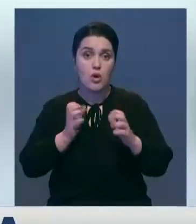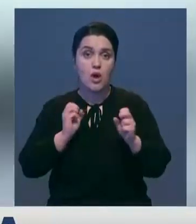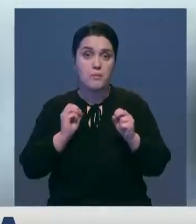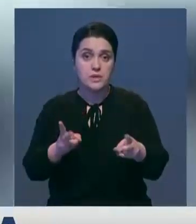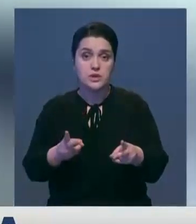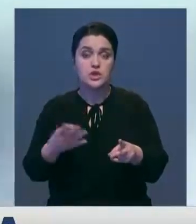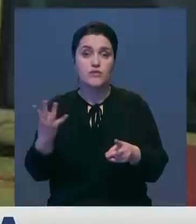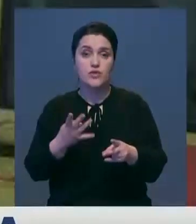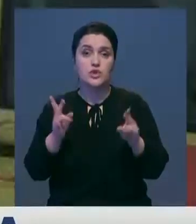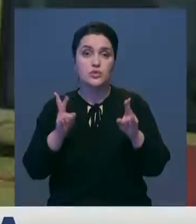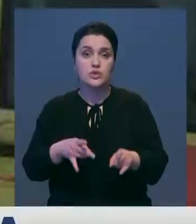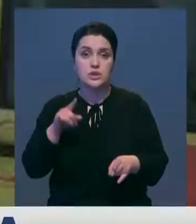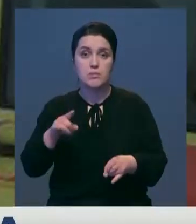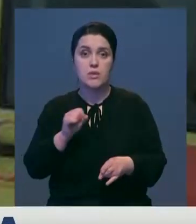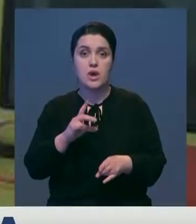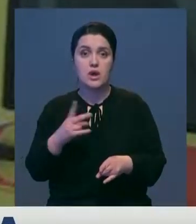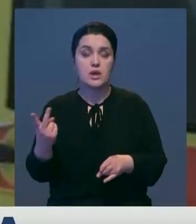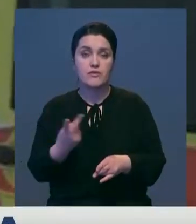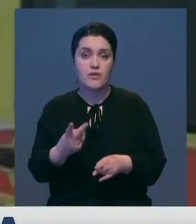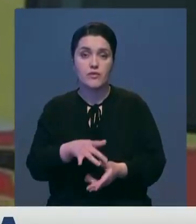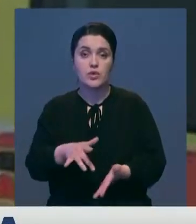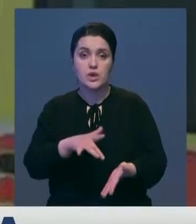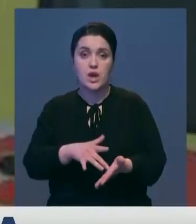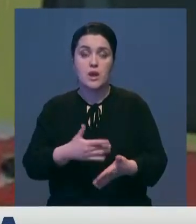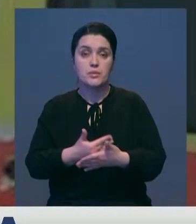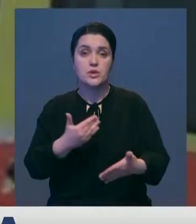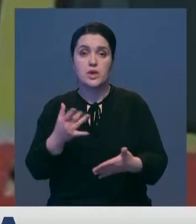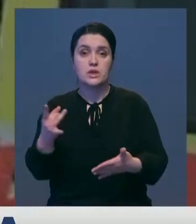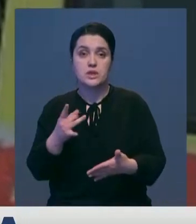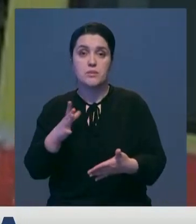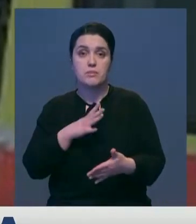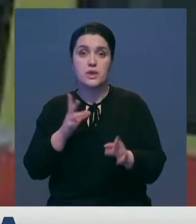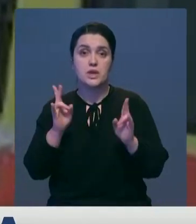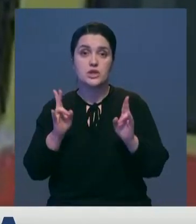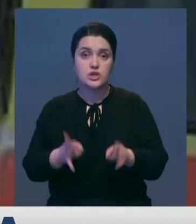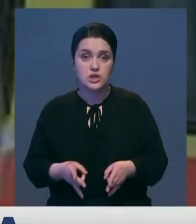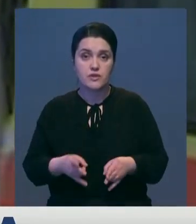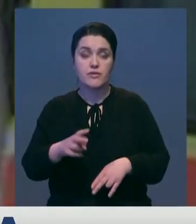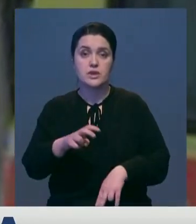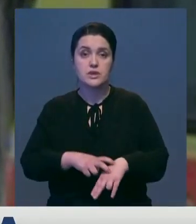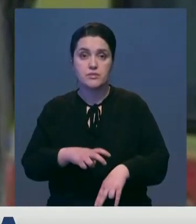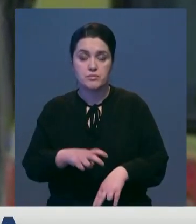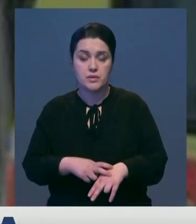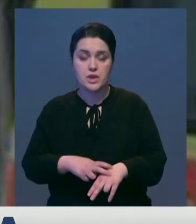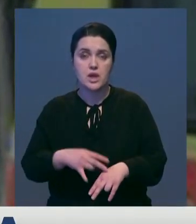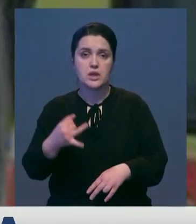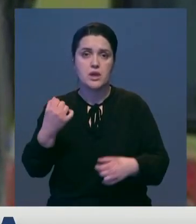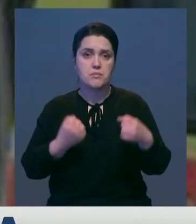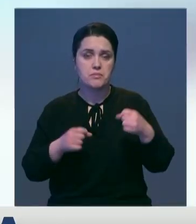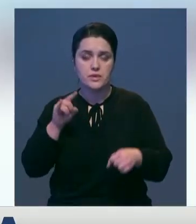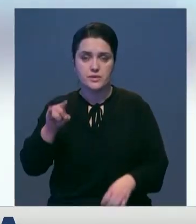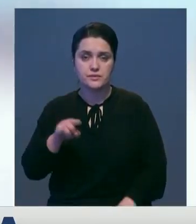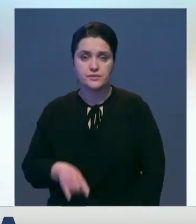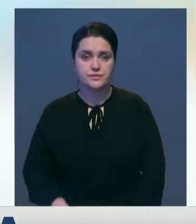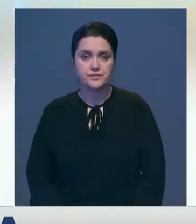опасения это уже четвертый случай самолетами ан-2 в регионе причем в предыдущие разы были жертвы как среди медиков таки